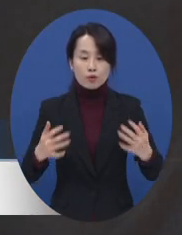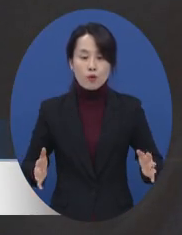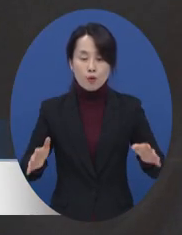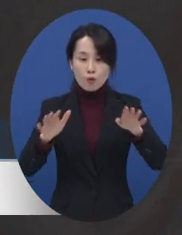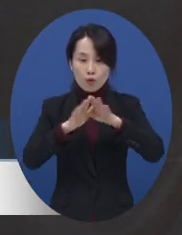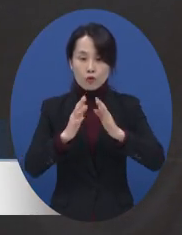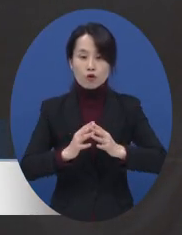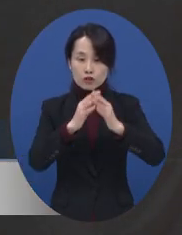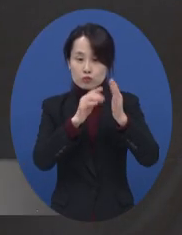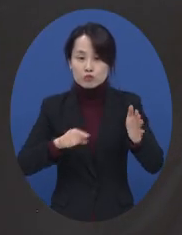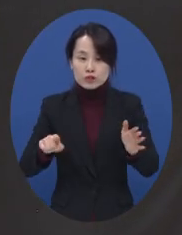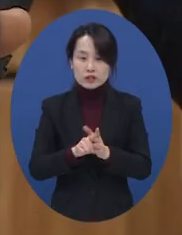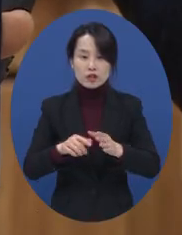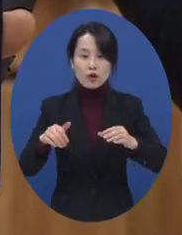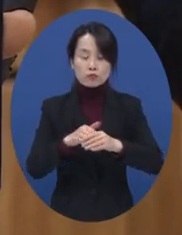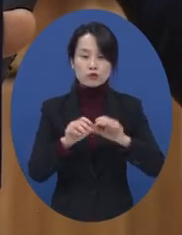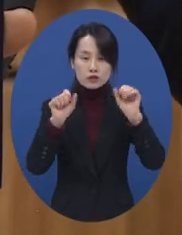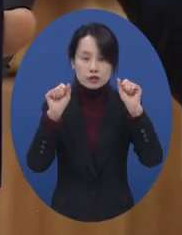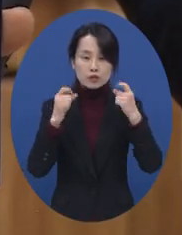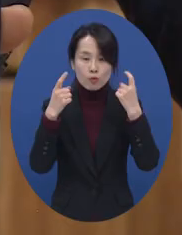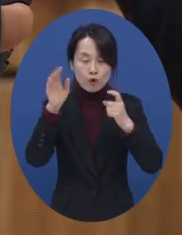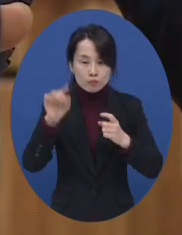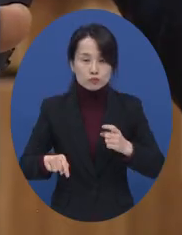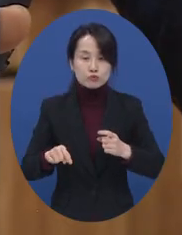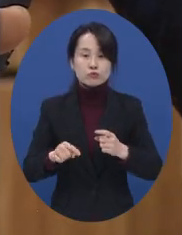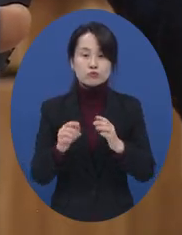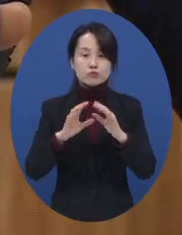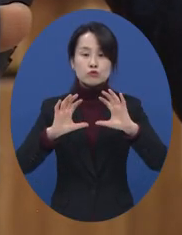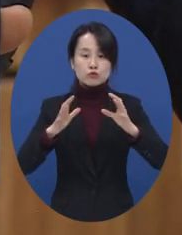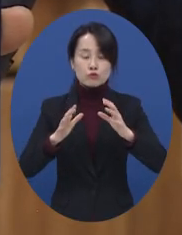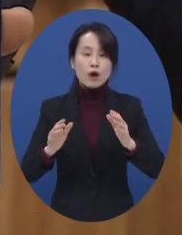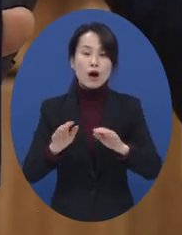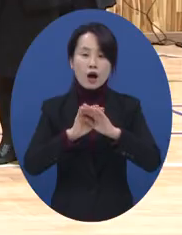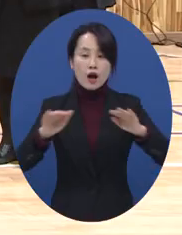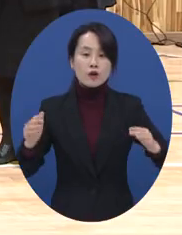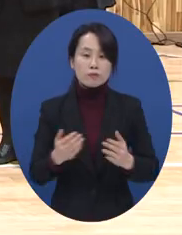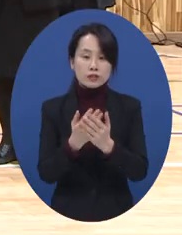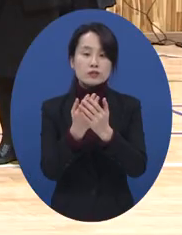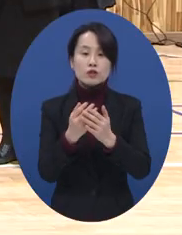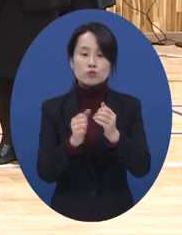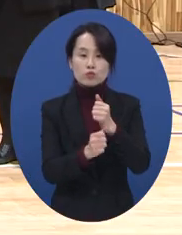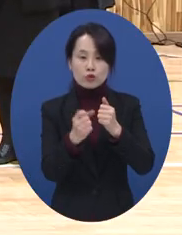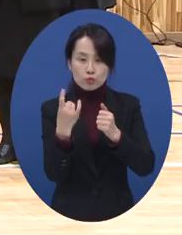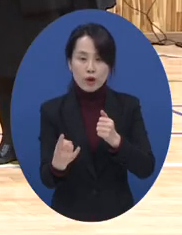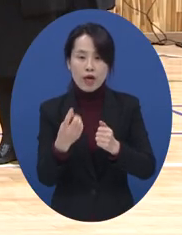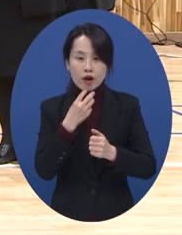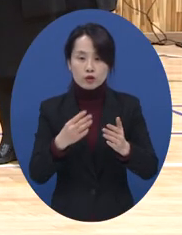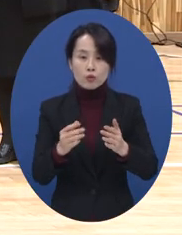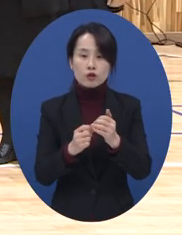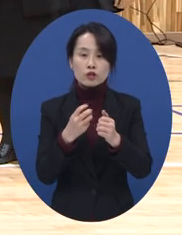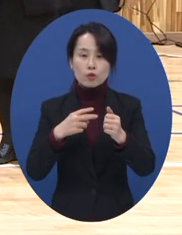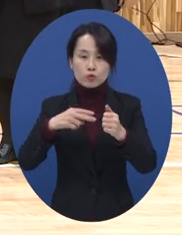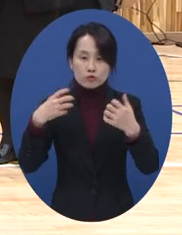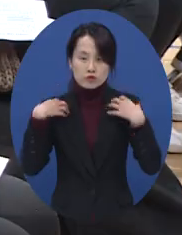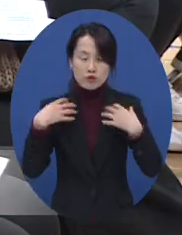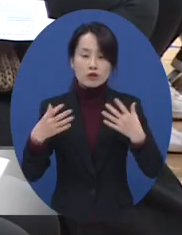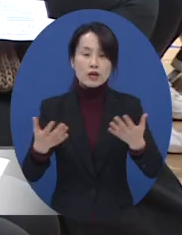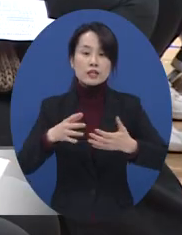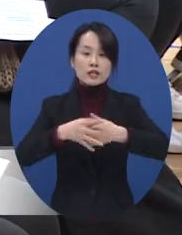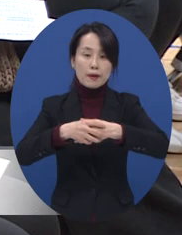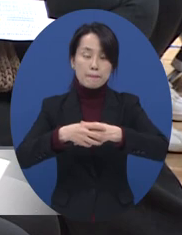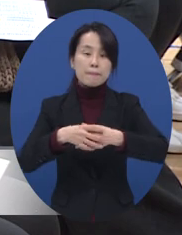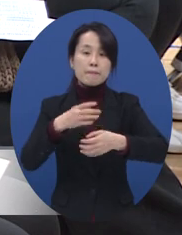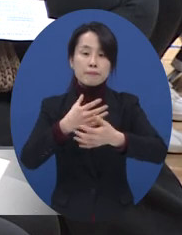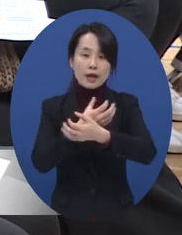위해 문화체육관광부와 국가균형발전위원회, 경기도, 경기도교육청이 업무 협약을 체결했습니다.